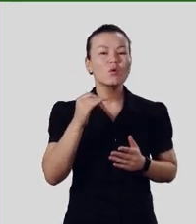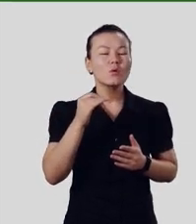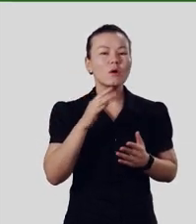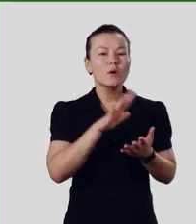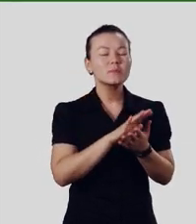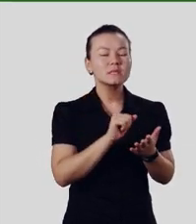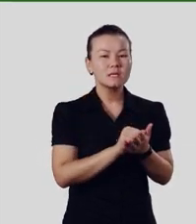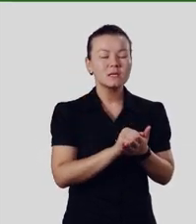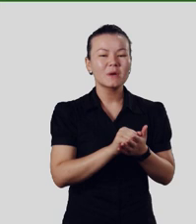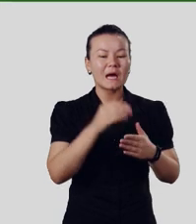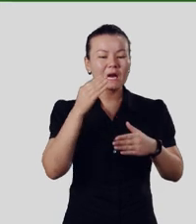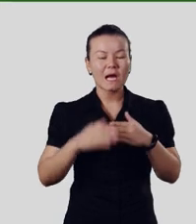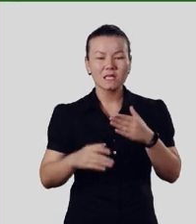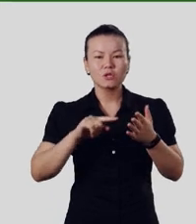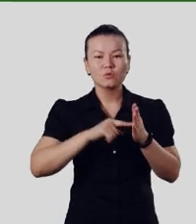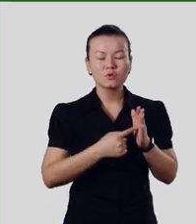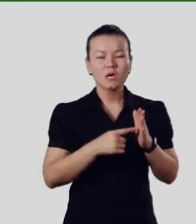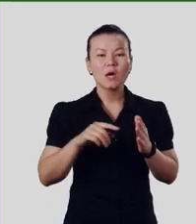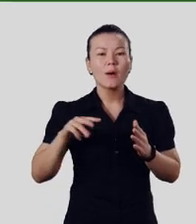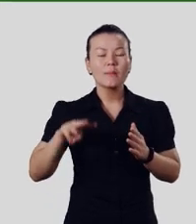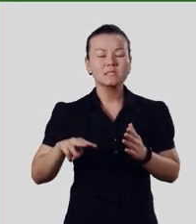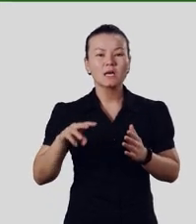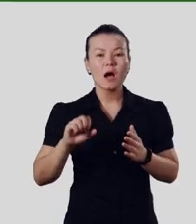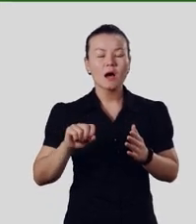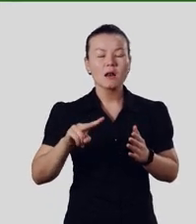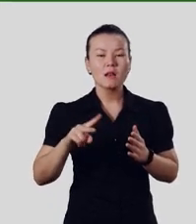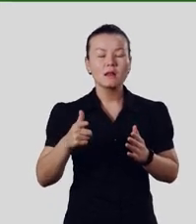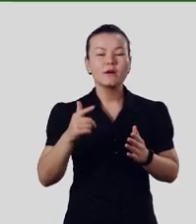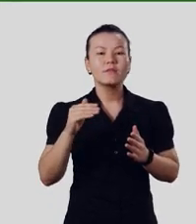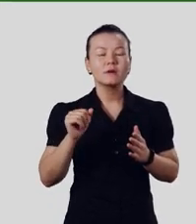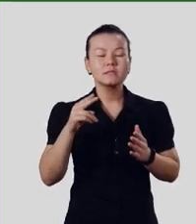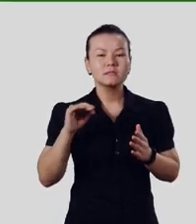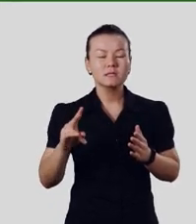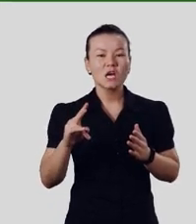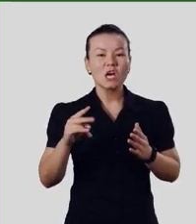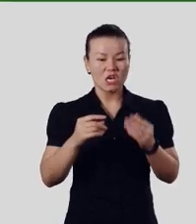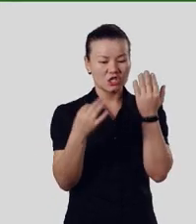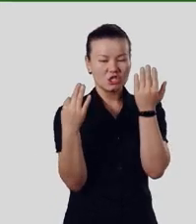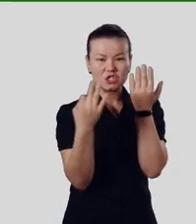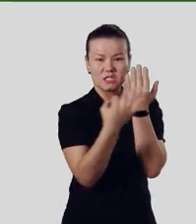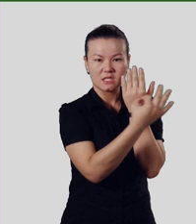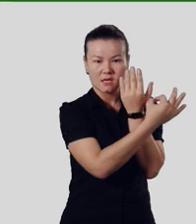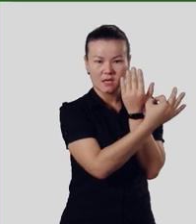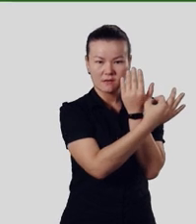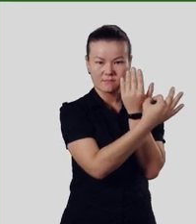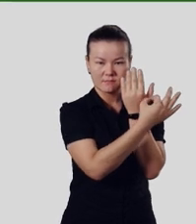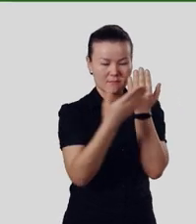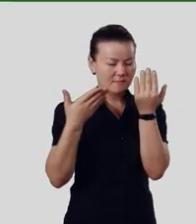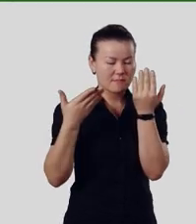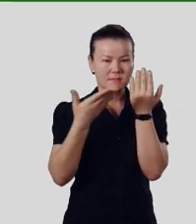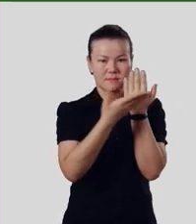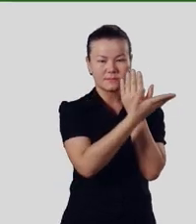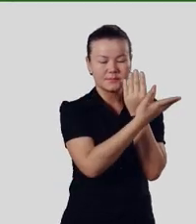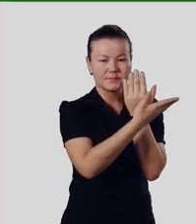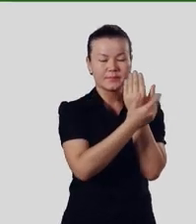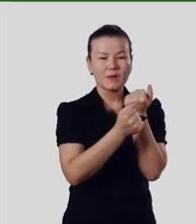крайней западной точки мыса Альмади. Широта определяется по параллелям.